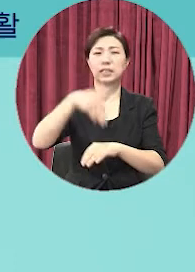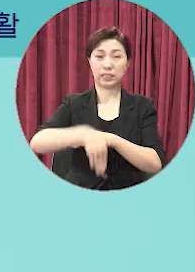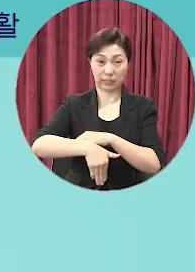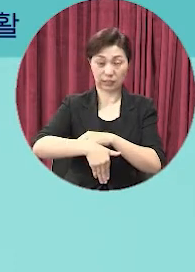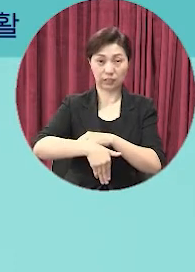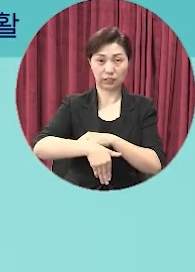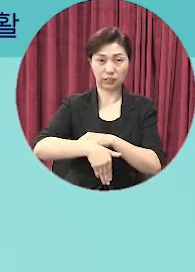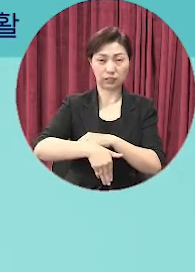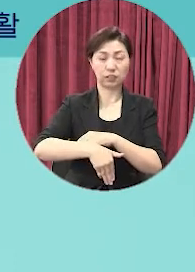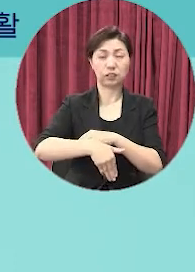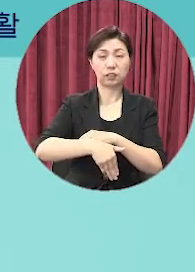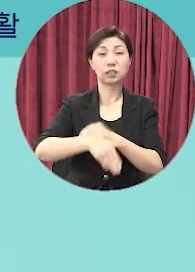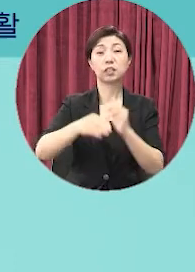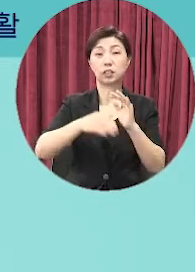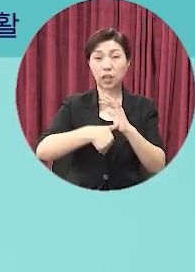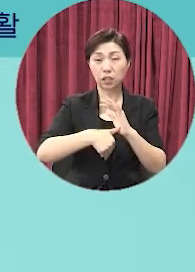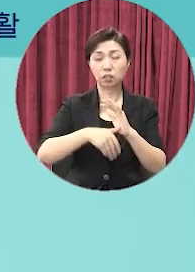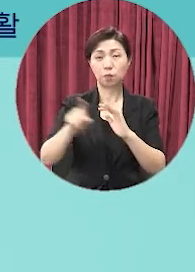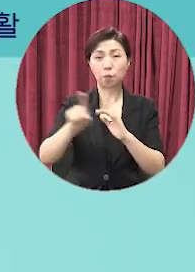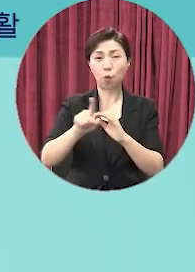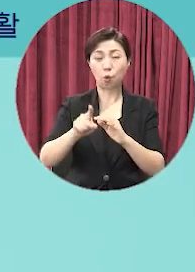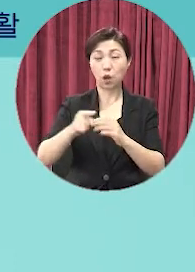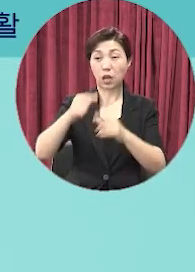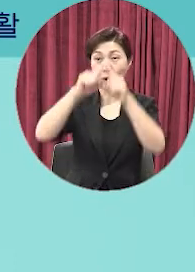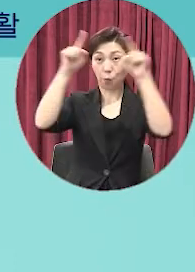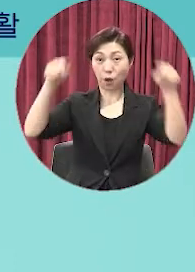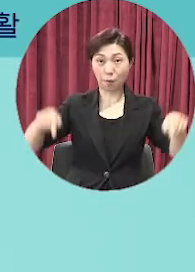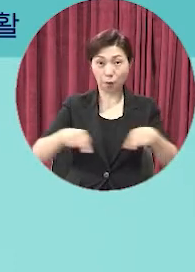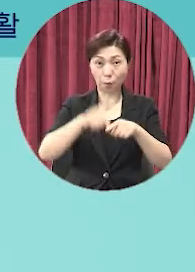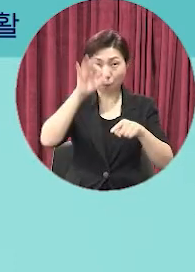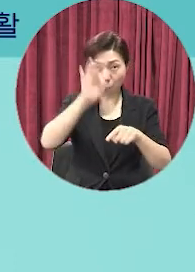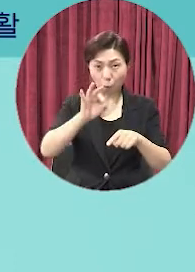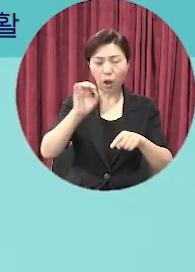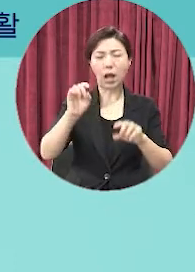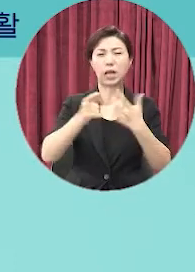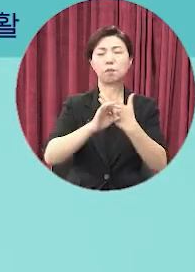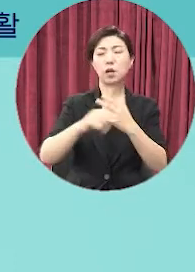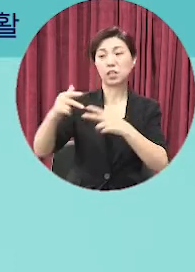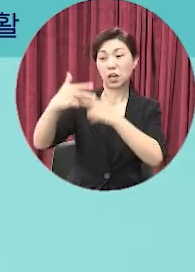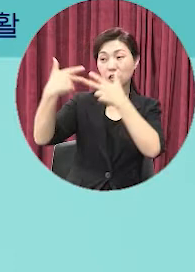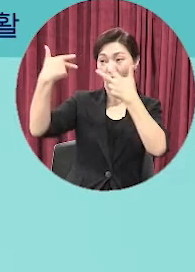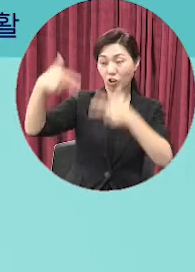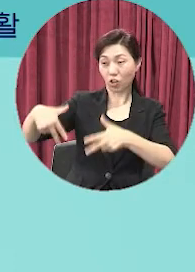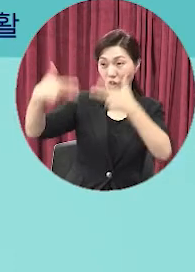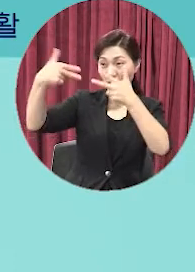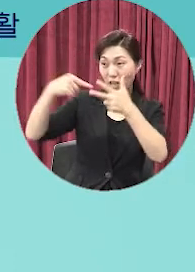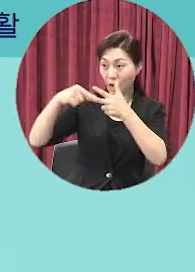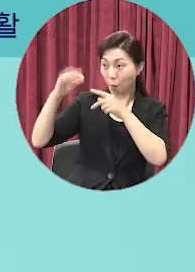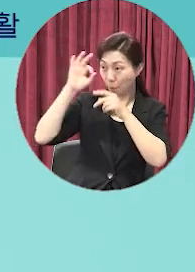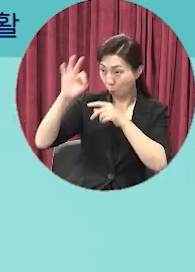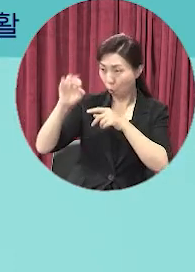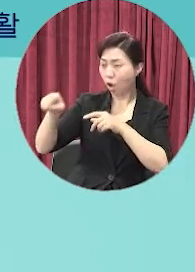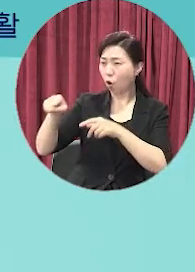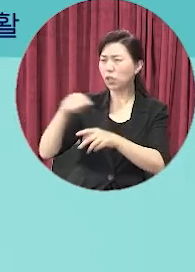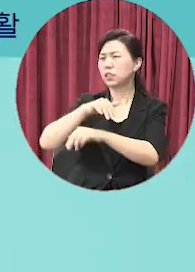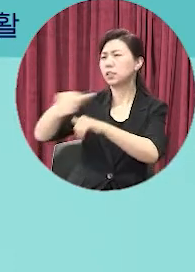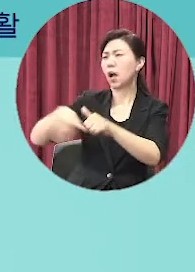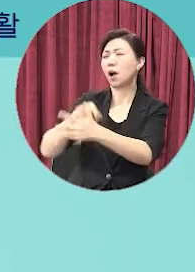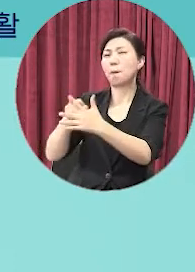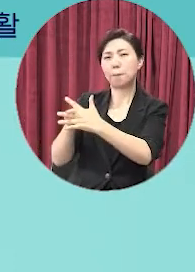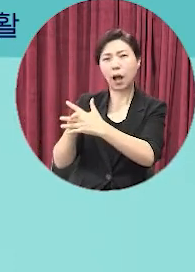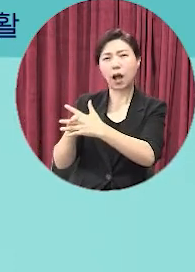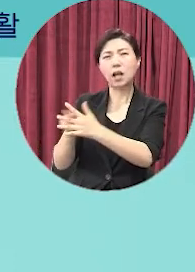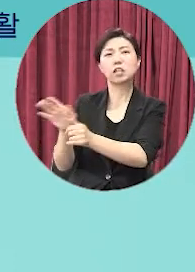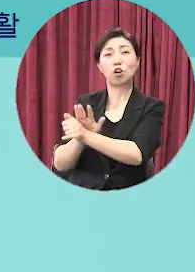때는 모니터링을 통해서 또는 이제 영상 통화를 통해서 재활 교육이 제공되고 쌍방